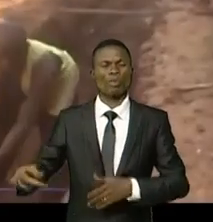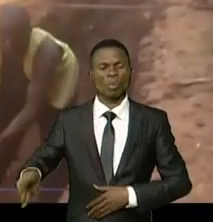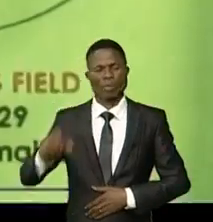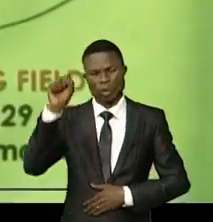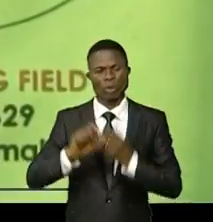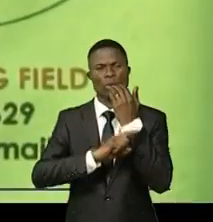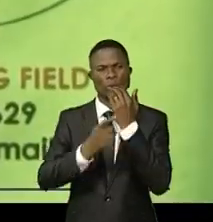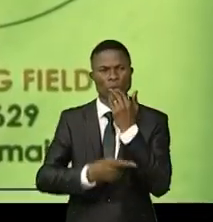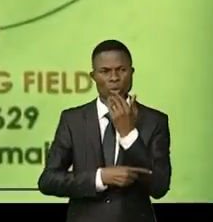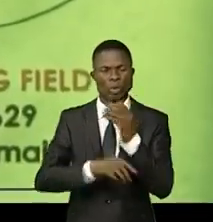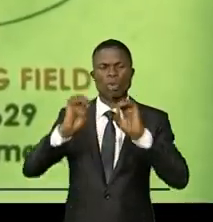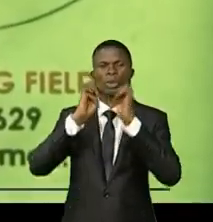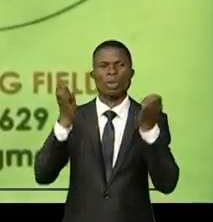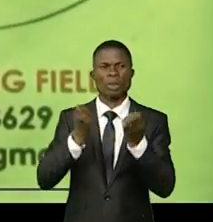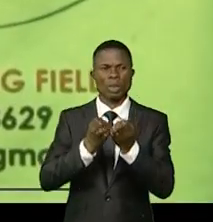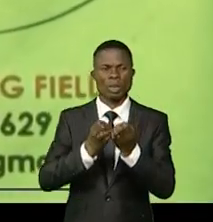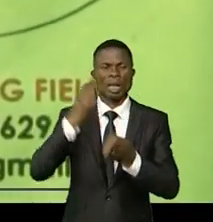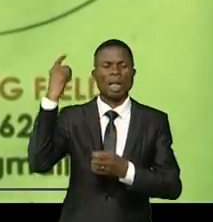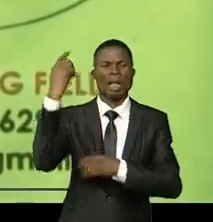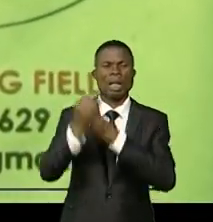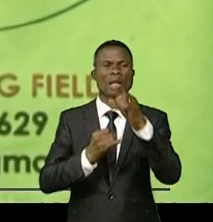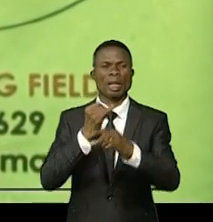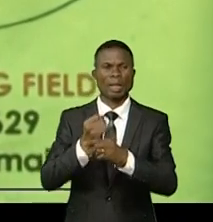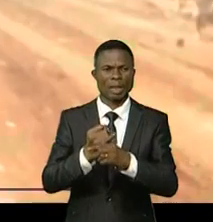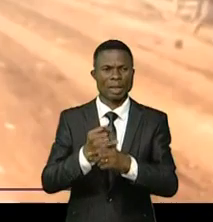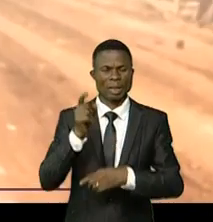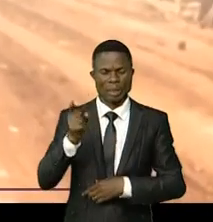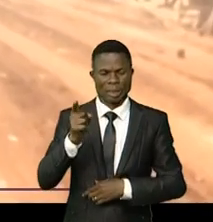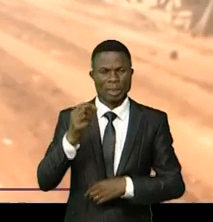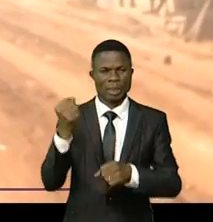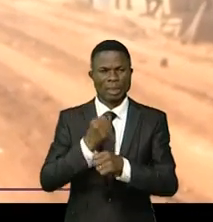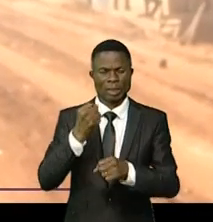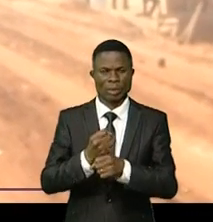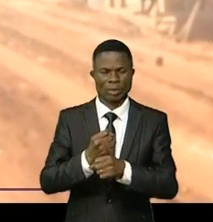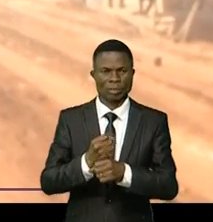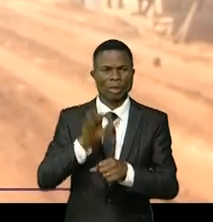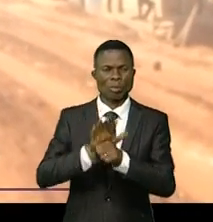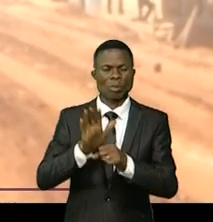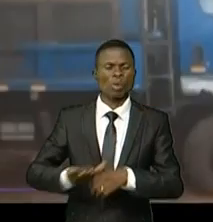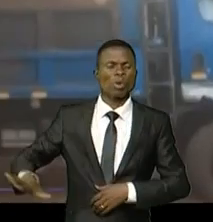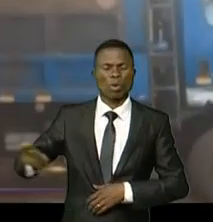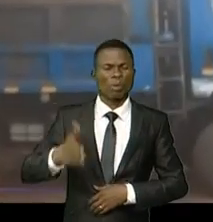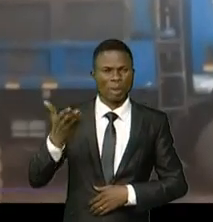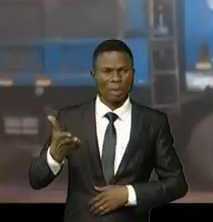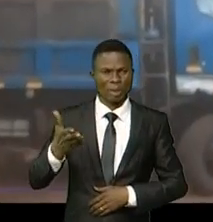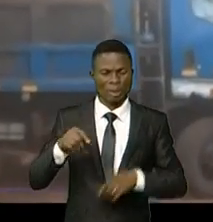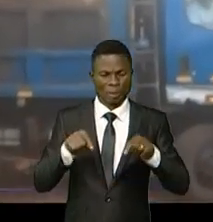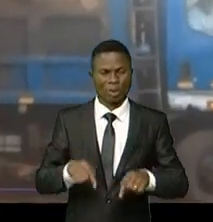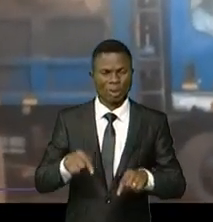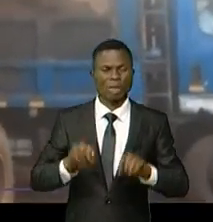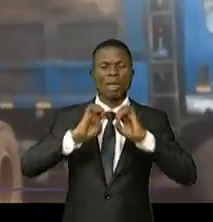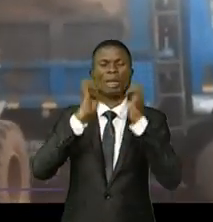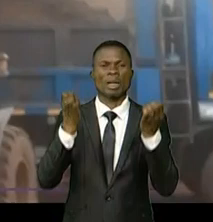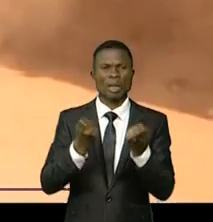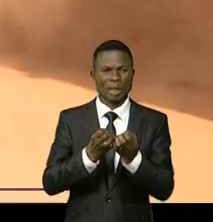et exécutés par une entreprise internationale, Meanders, œuvrant dans les pays des Grands Lacs. Actuellement, l'entreprise